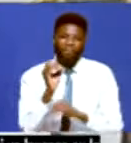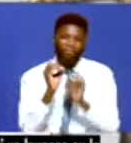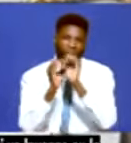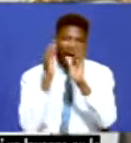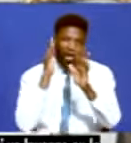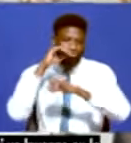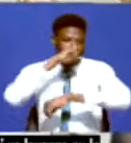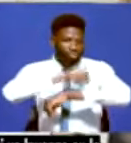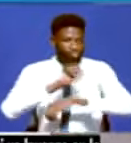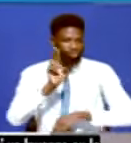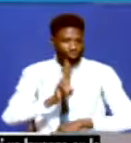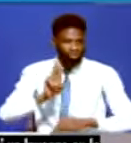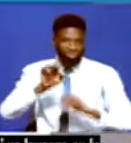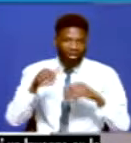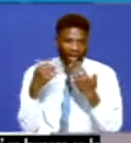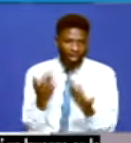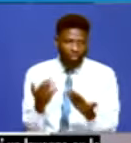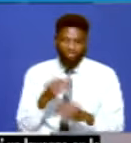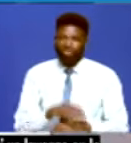Magwiji.